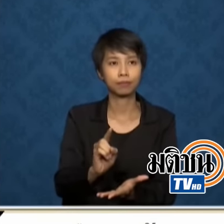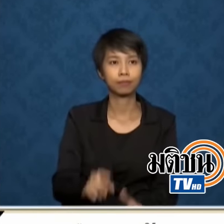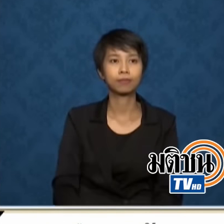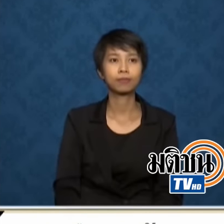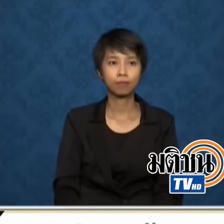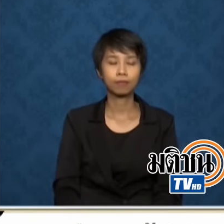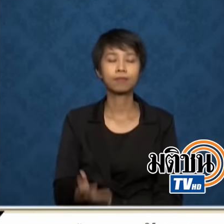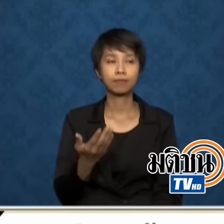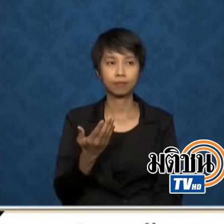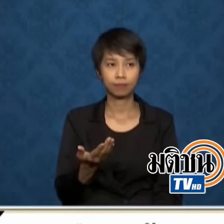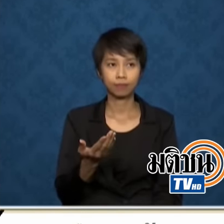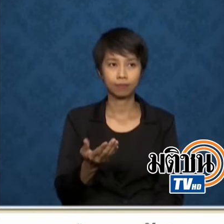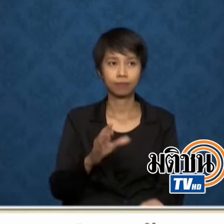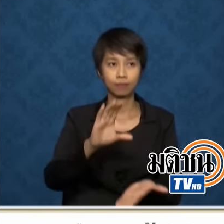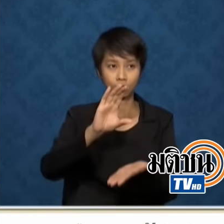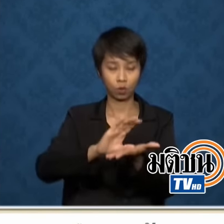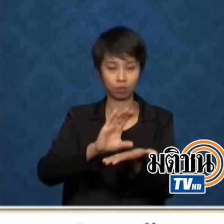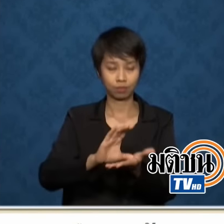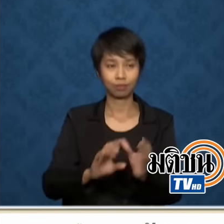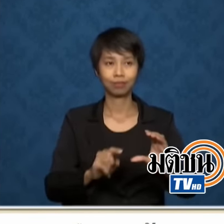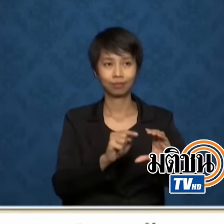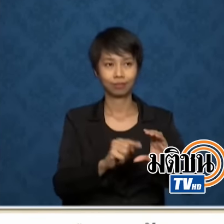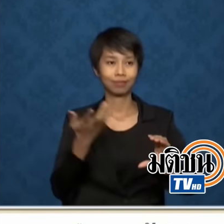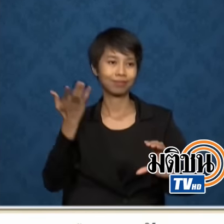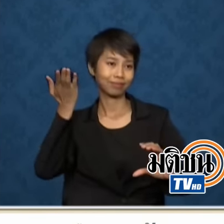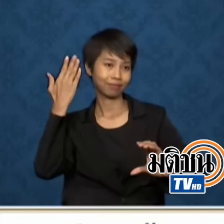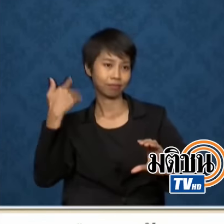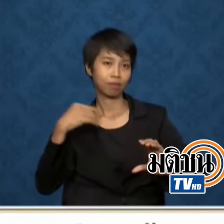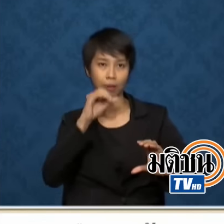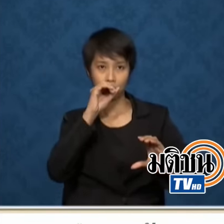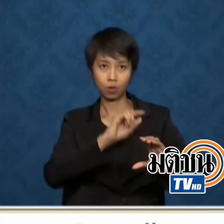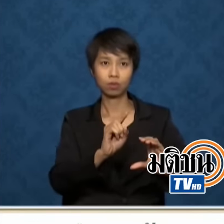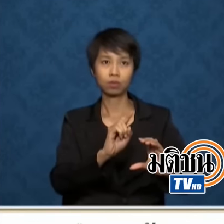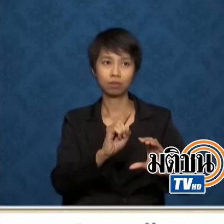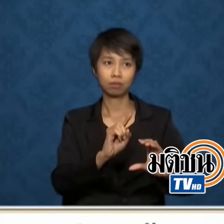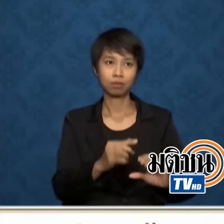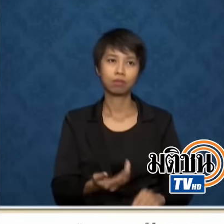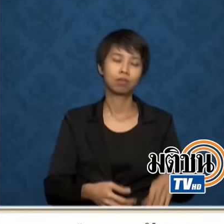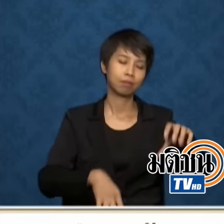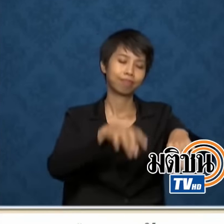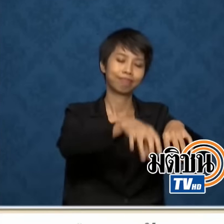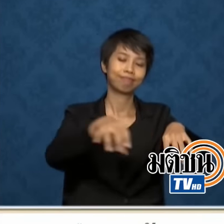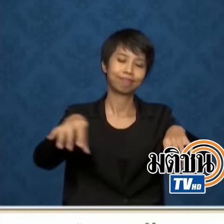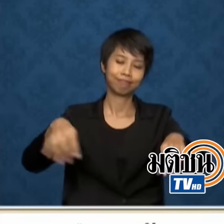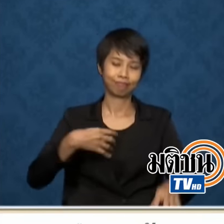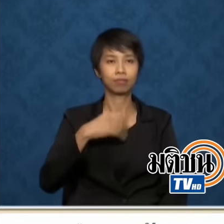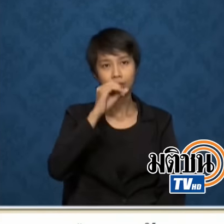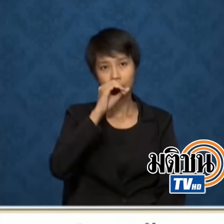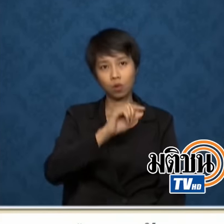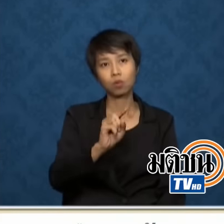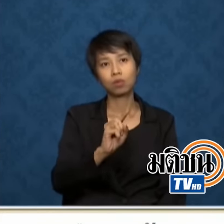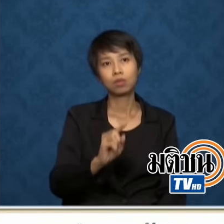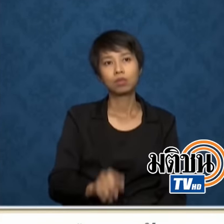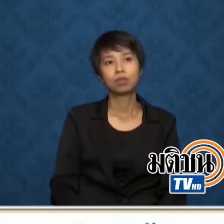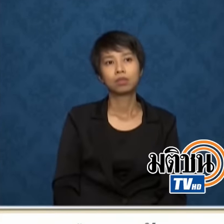อย่างที่บอกไปแล้วนะคะแหล่งที่มาที่ฉันเคยได้ทำนายเอาไว้นะคะว่ามันจะต้องมาจากไม่กี่แหล่งนี่แหละนะคะก็เนื่องจากว่าช้อยส์มัน